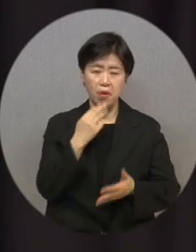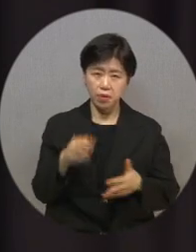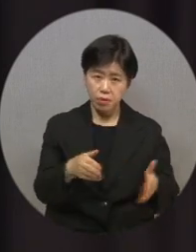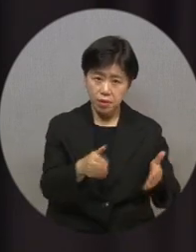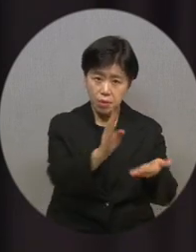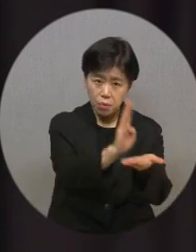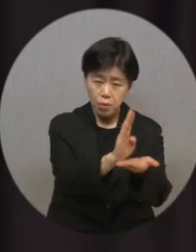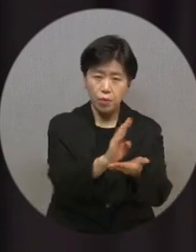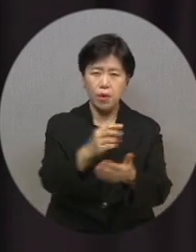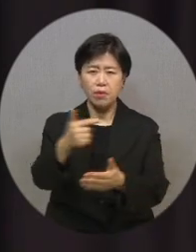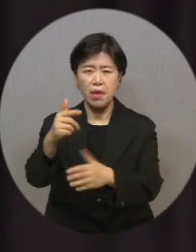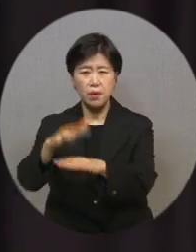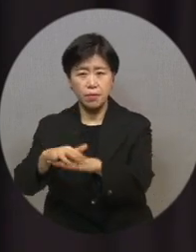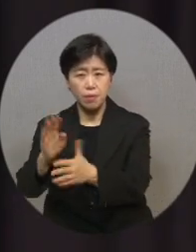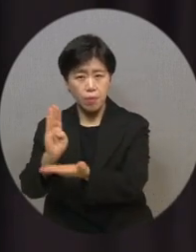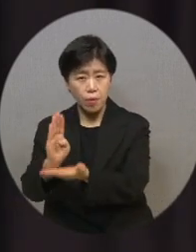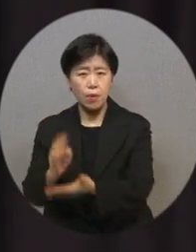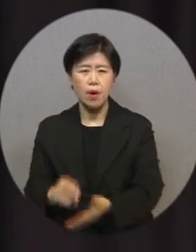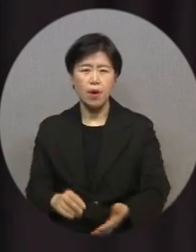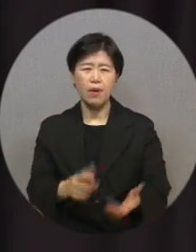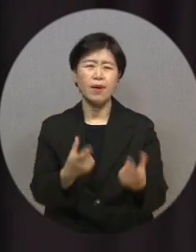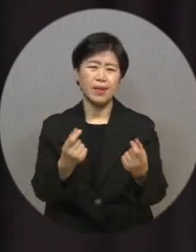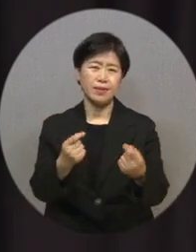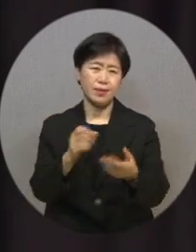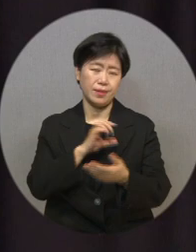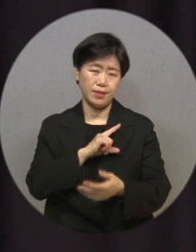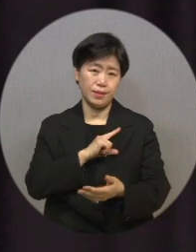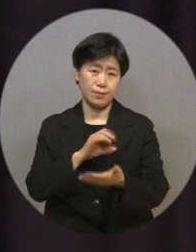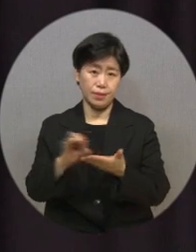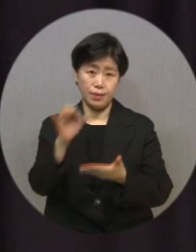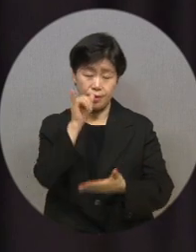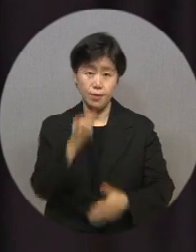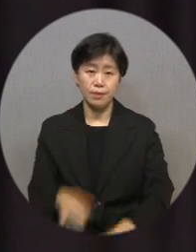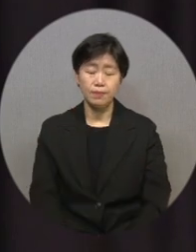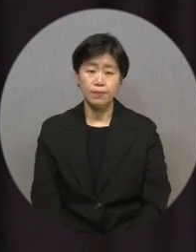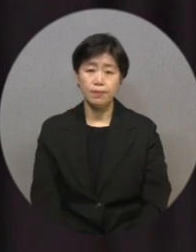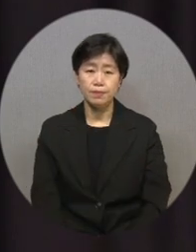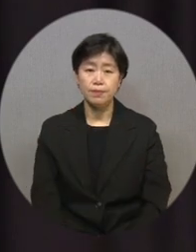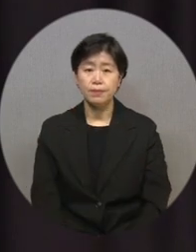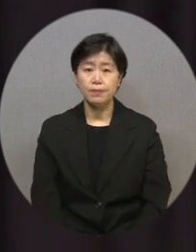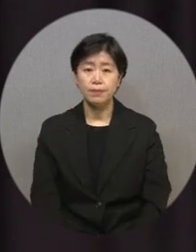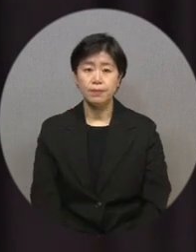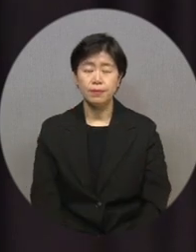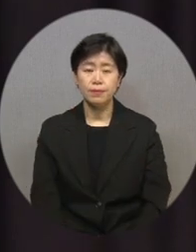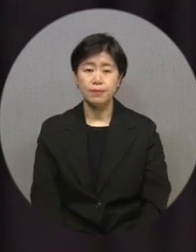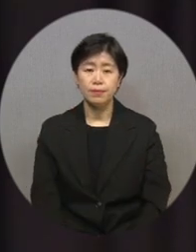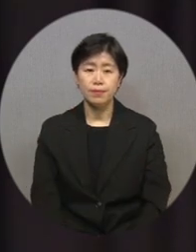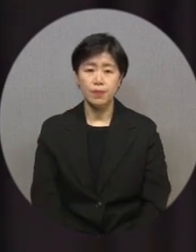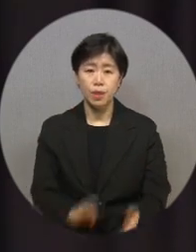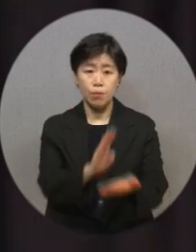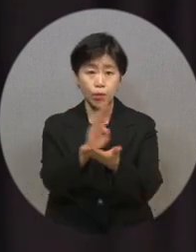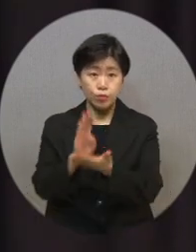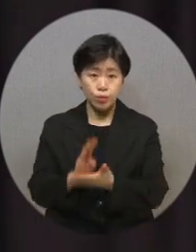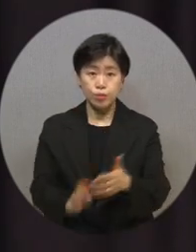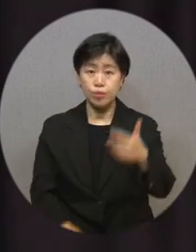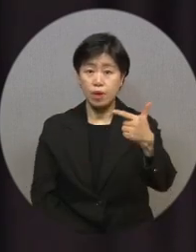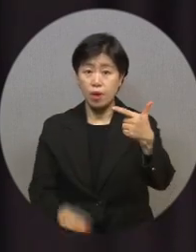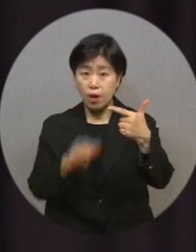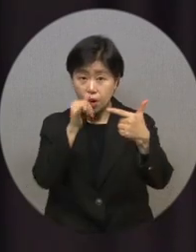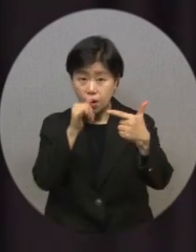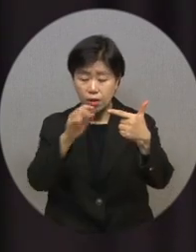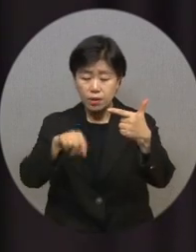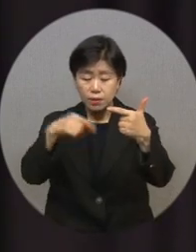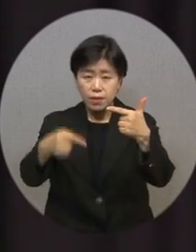지역본부 대구 그다음에 부산 광주 이렇게 여섯 개 총 지역 본부가 있고 그 안에 이제 지사들이 속해서 있습니다